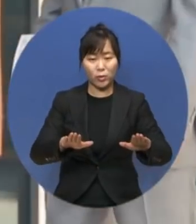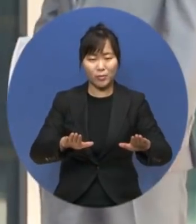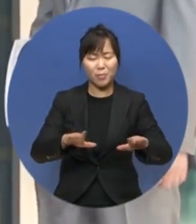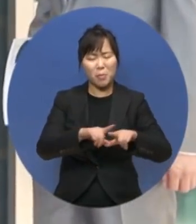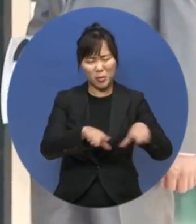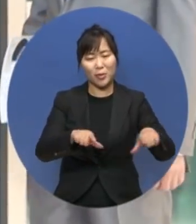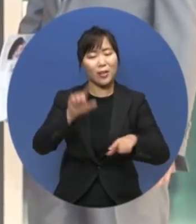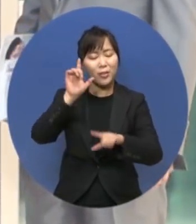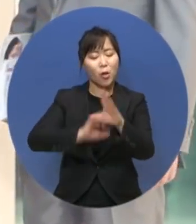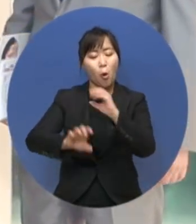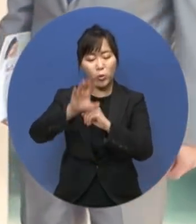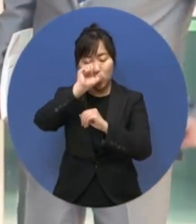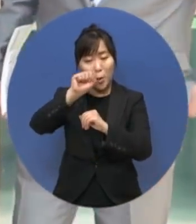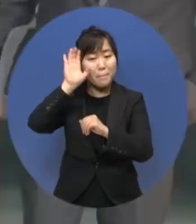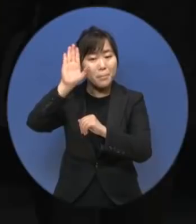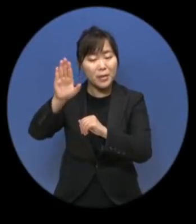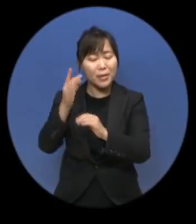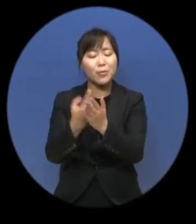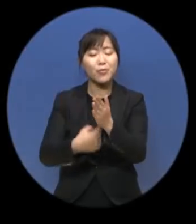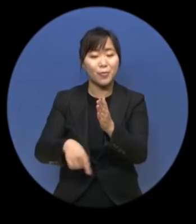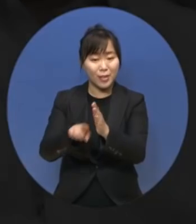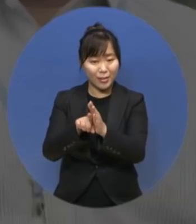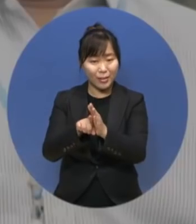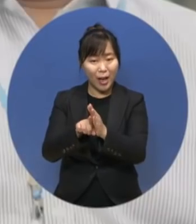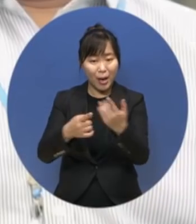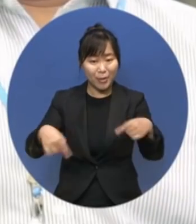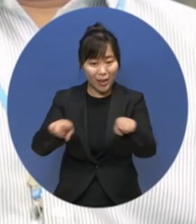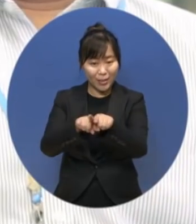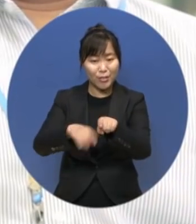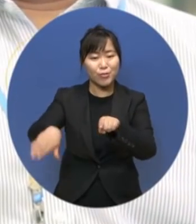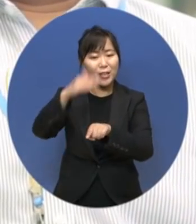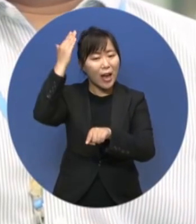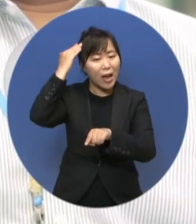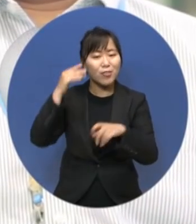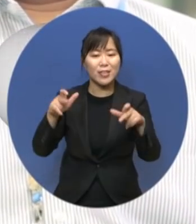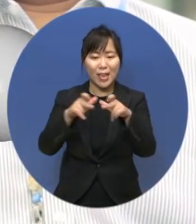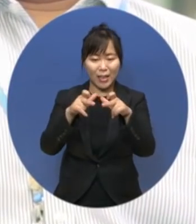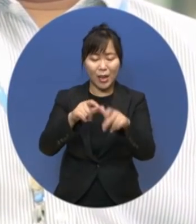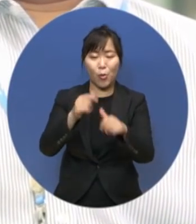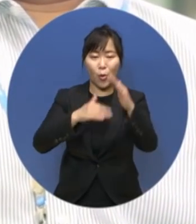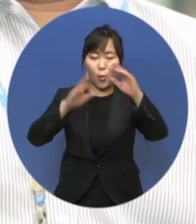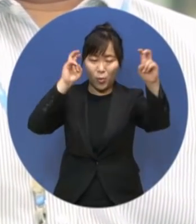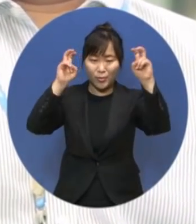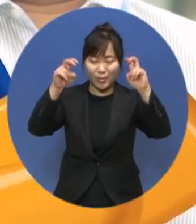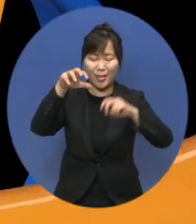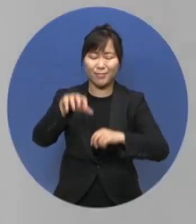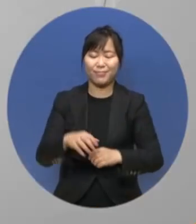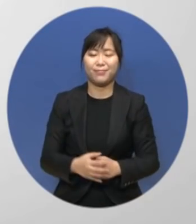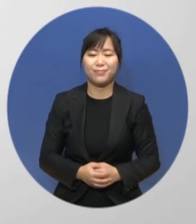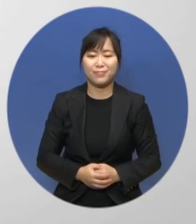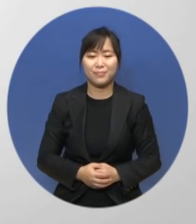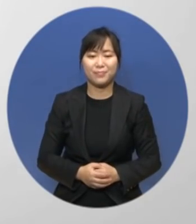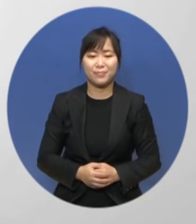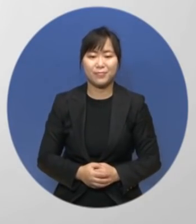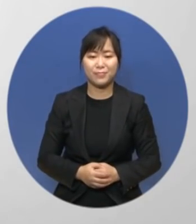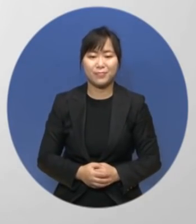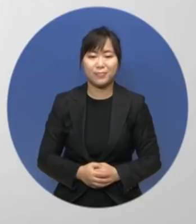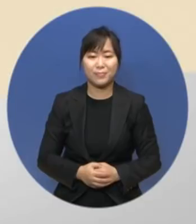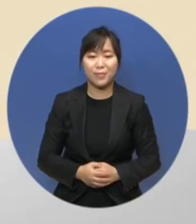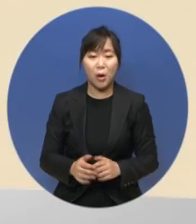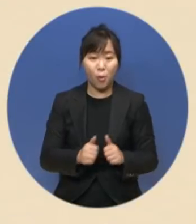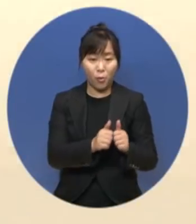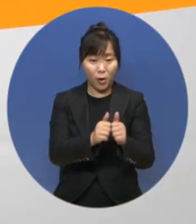오늘보다 더 나은 내일을 함께하는 우리는 한국장애인 고용공단입니다. 워크